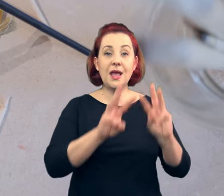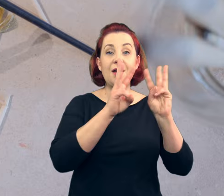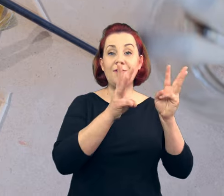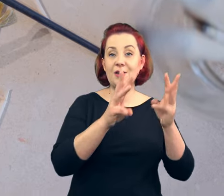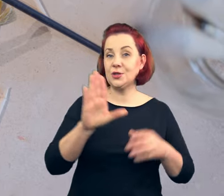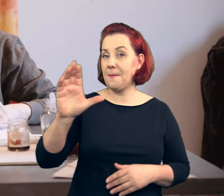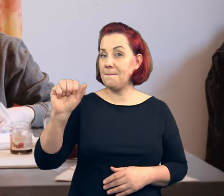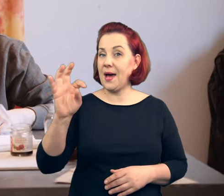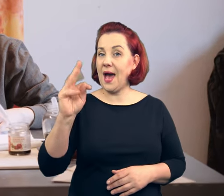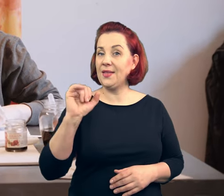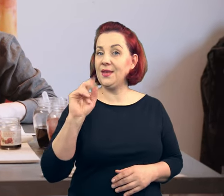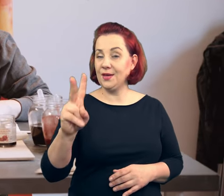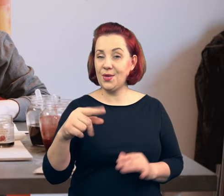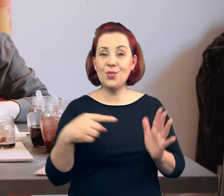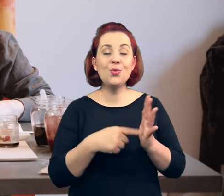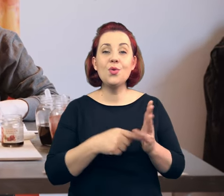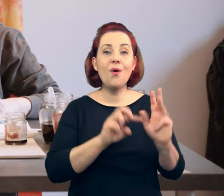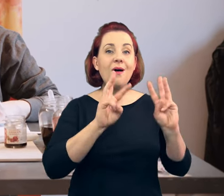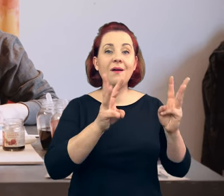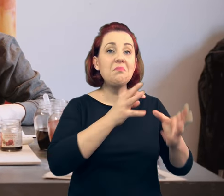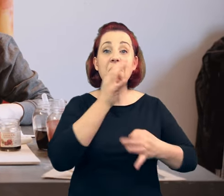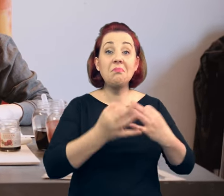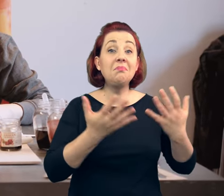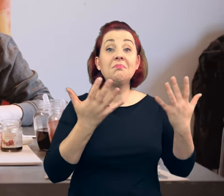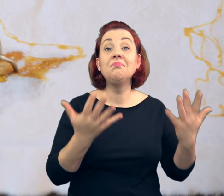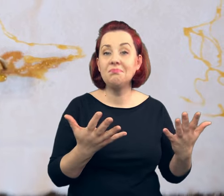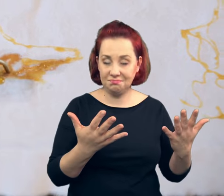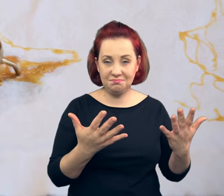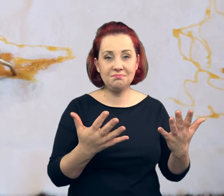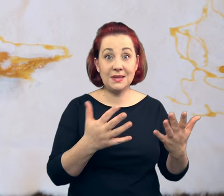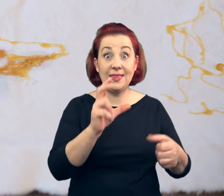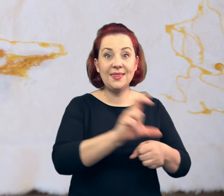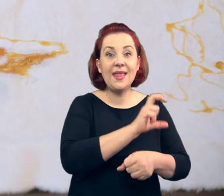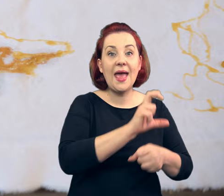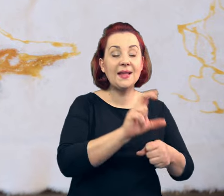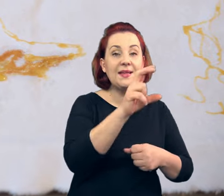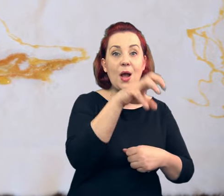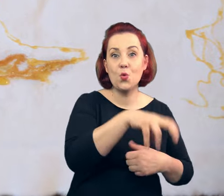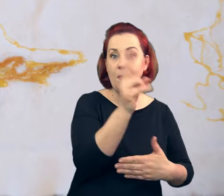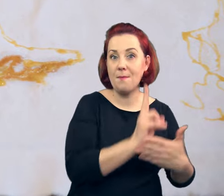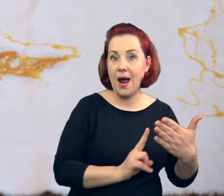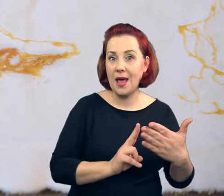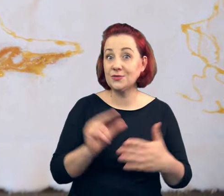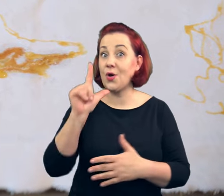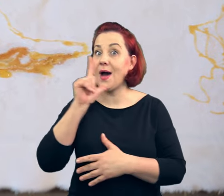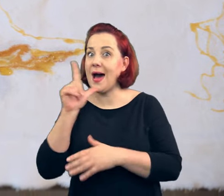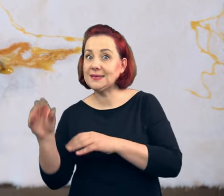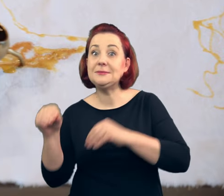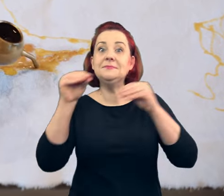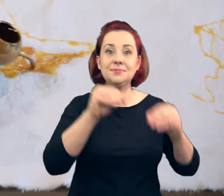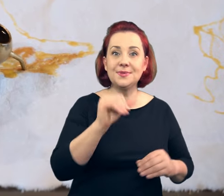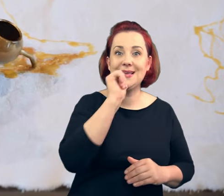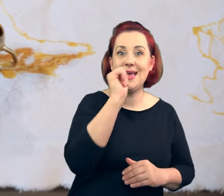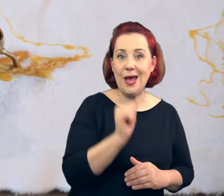Warsztaty z batiku są to warsztaty mówiące nam o tej pewnej technice malarskiej, która przyszła do Europy z